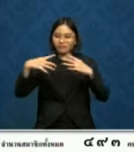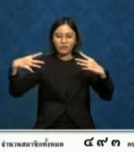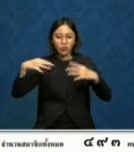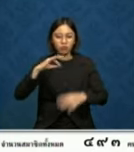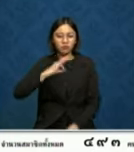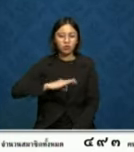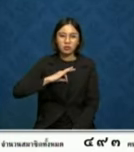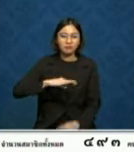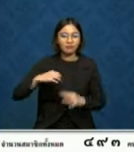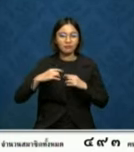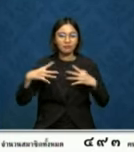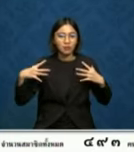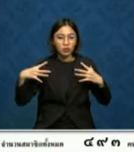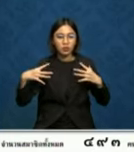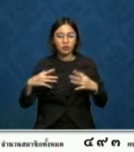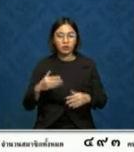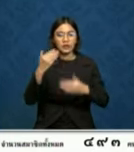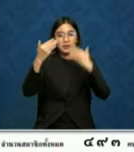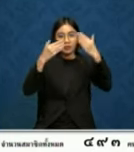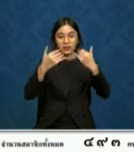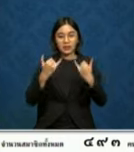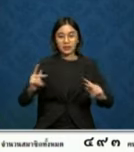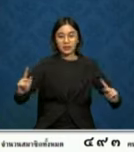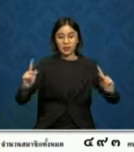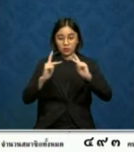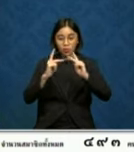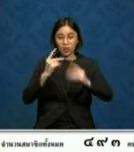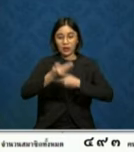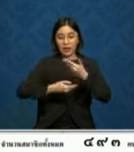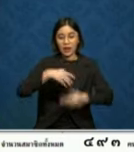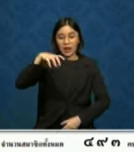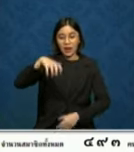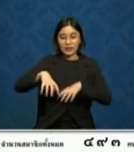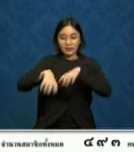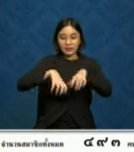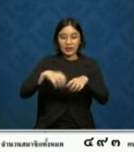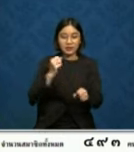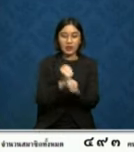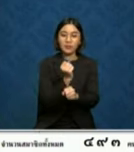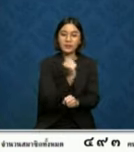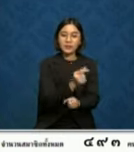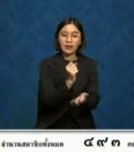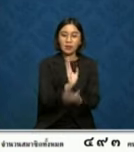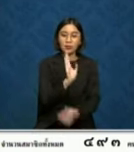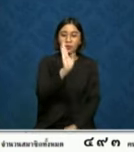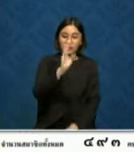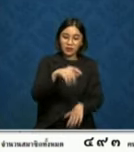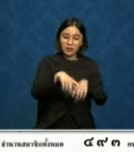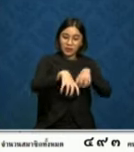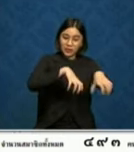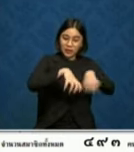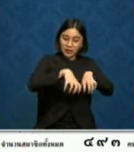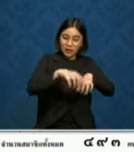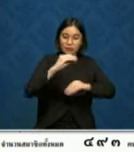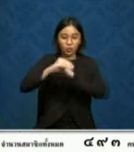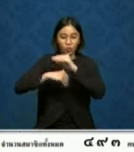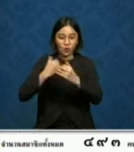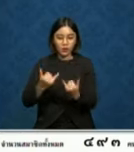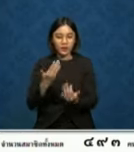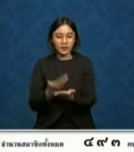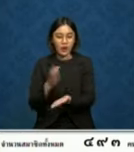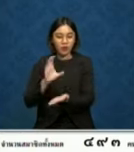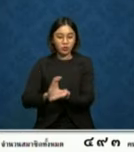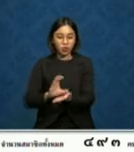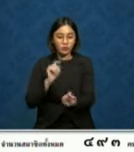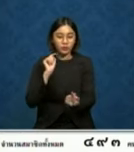สึกมากๆเลยเลยครับงานนี้กระทรวงเหมือนจะจัดงานโดยจัดจ้างบริษัทเอกชนมาจัดการภายในโครงการนี้มีงบ